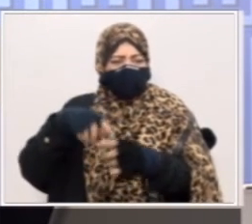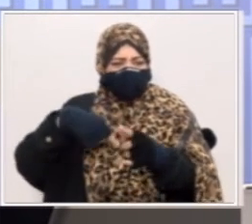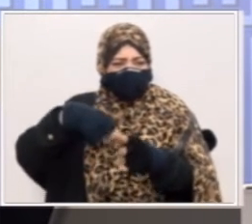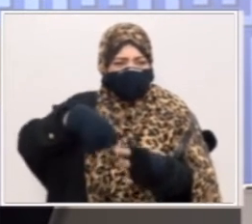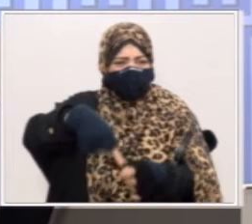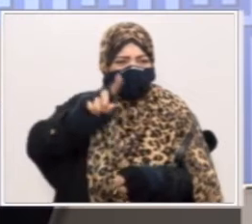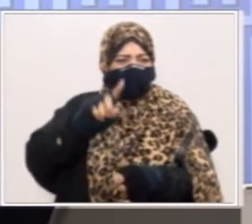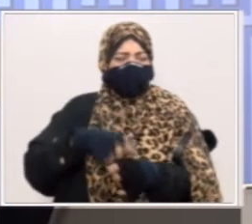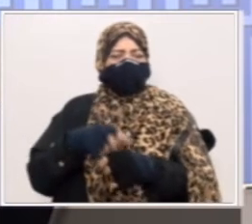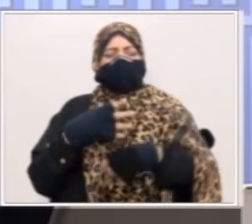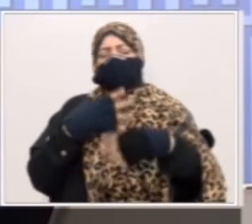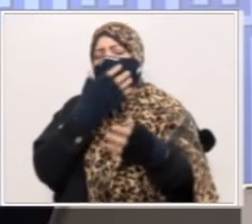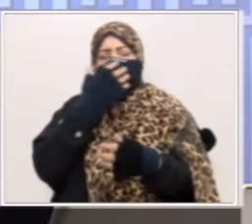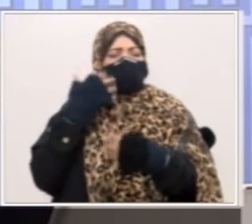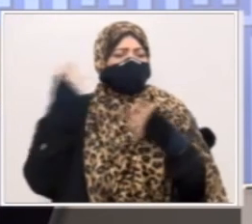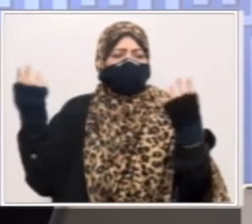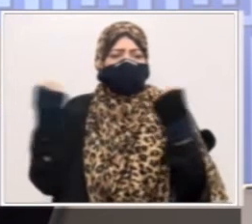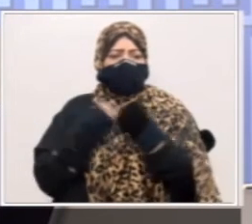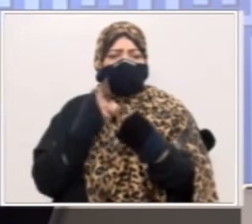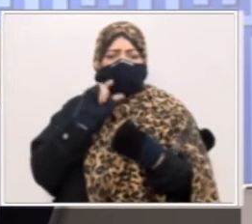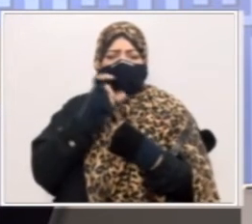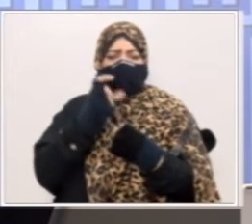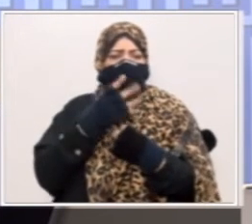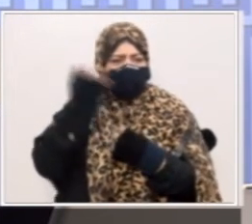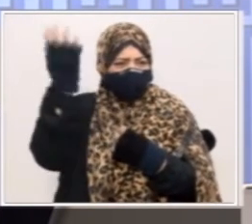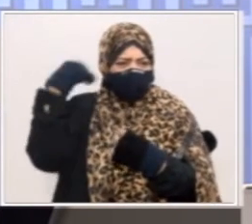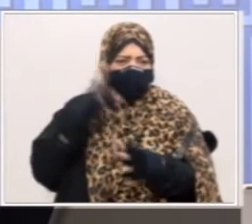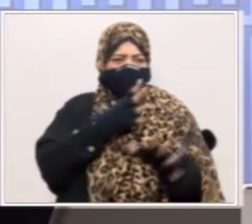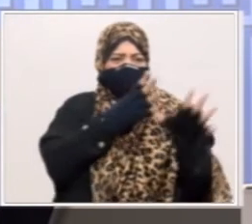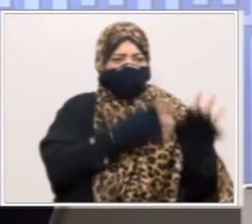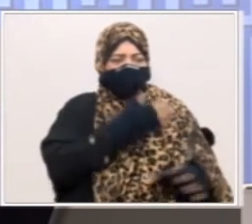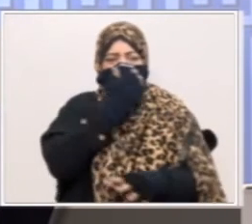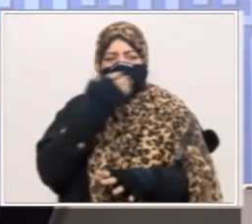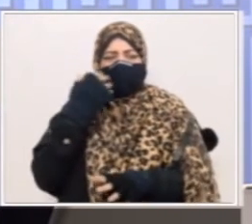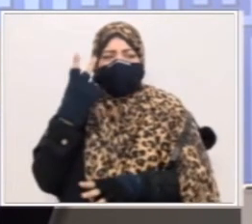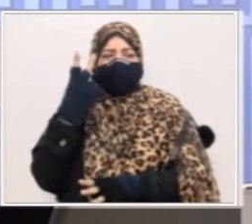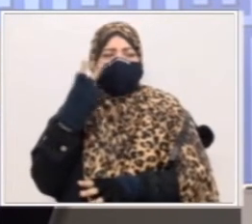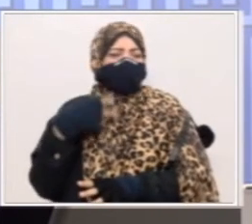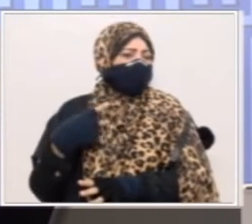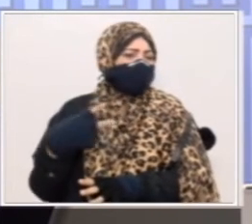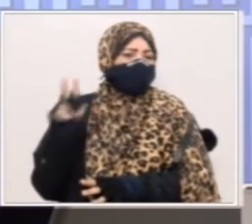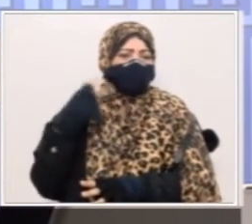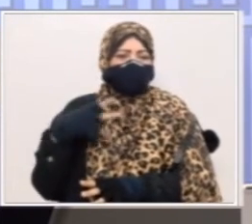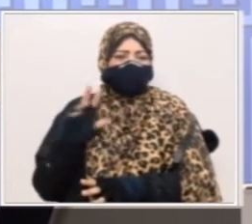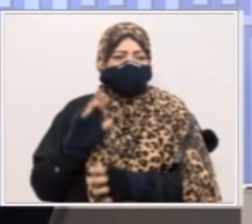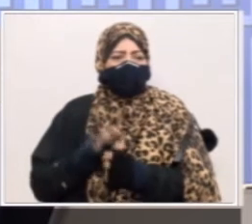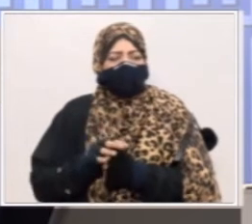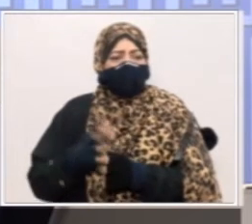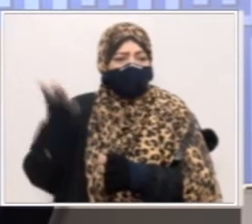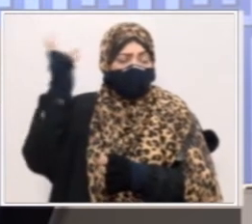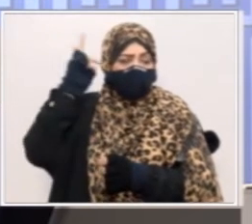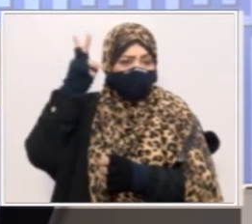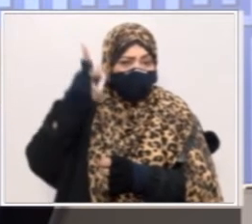أغلب أحواله عليه الصلاة والسلام. فلذلك من كان عليه قضاء ومن أراد أن يصوم